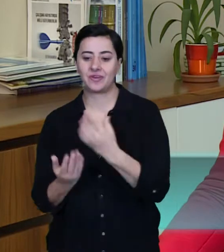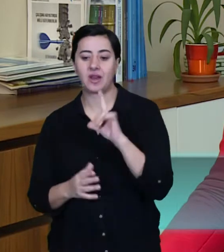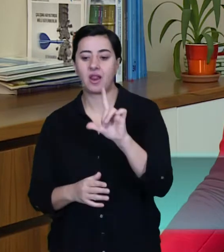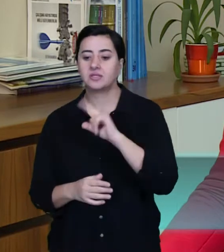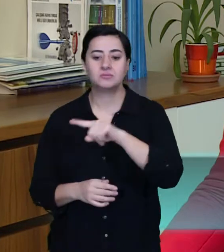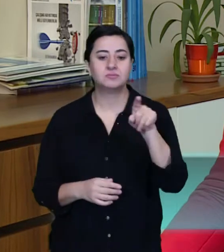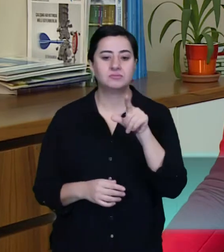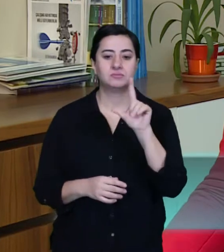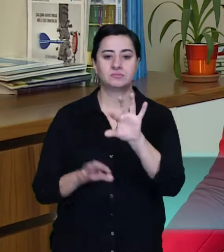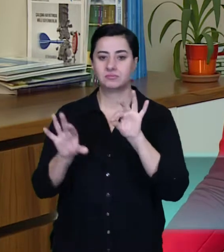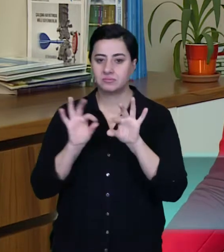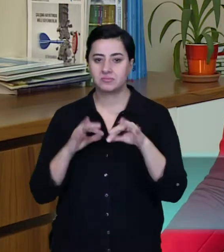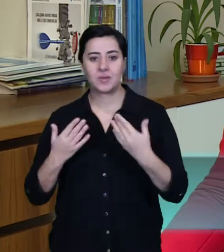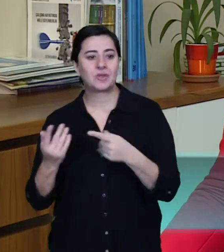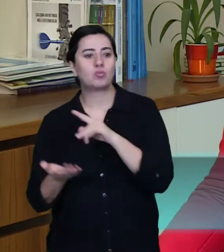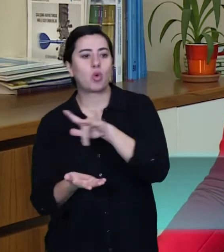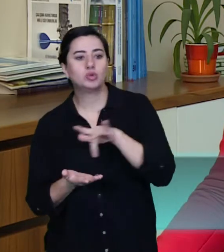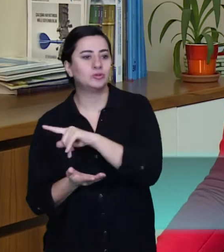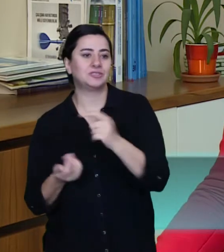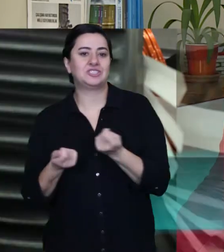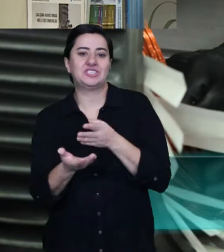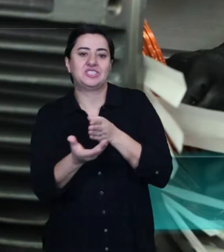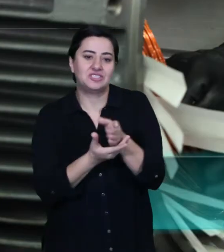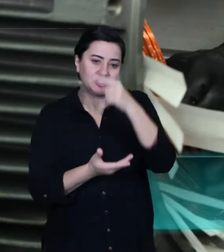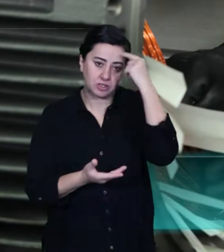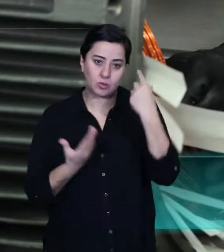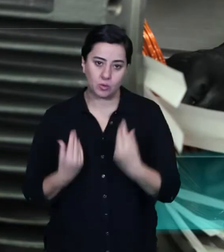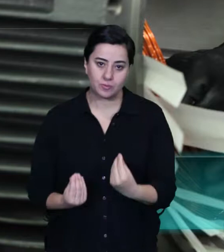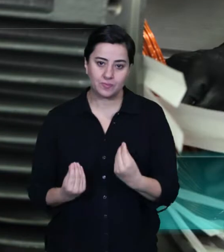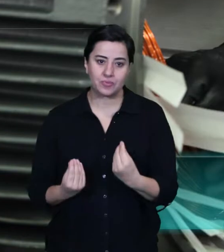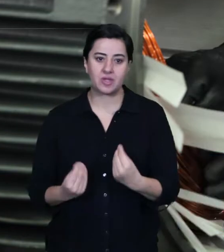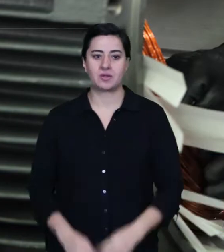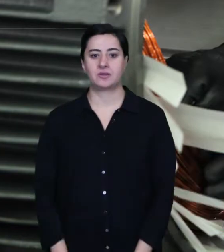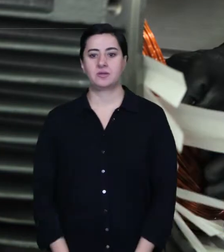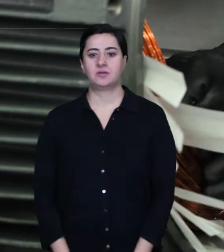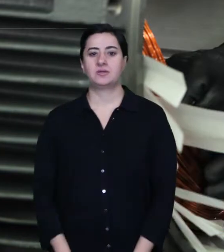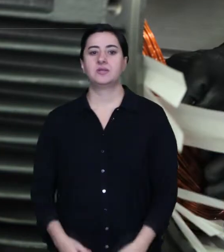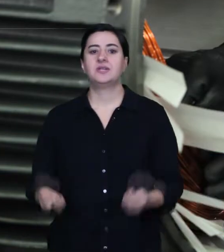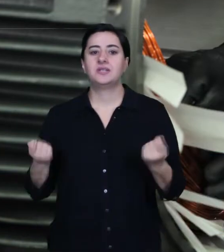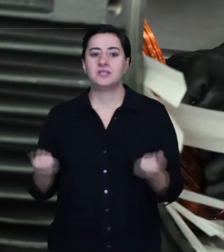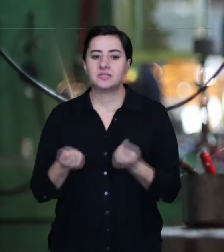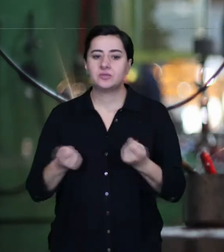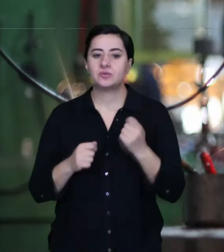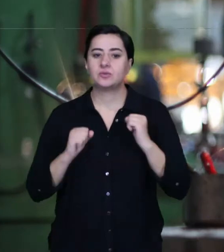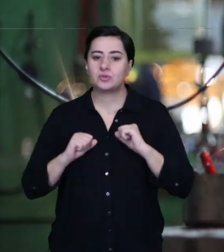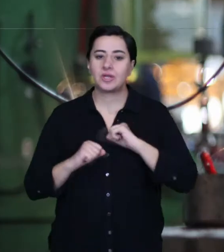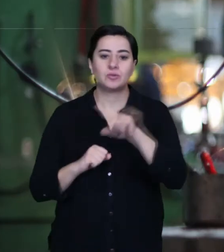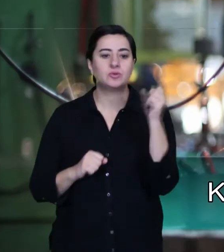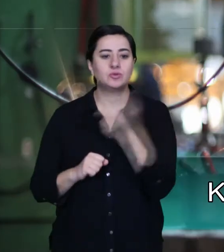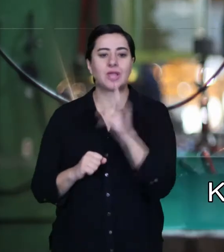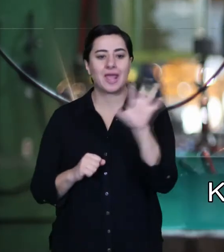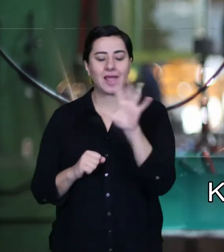eleman ihtiyacı karşılanmakta hem de işsizler meslek sahibi olmaktadır. Kursiyerlerimizin en az %50'sinin istihdamı